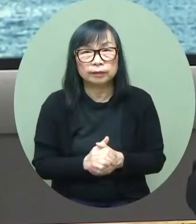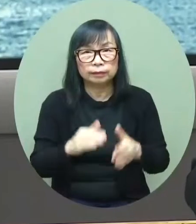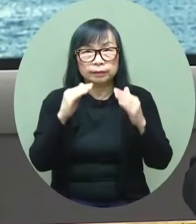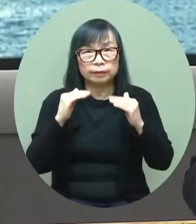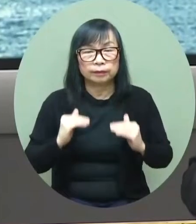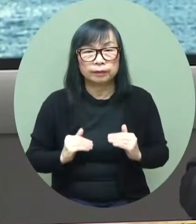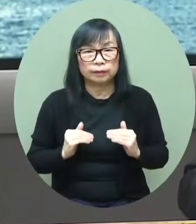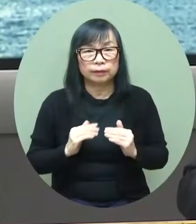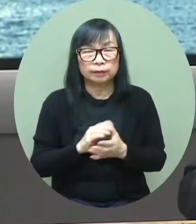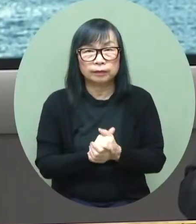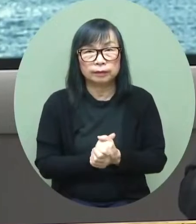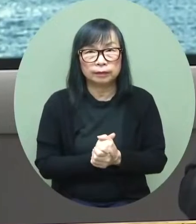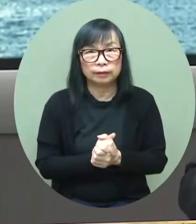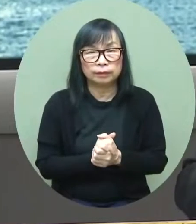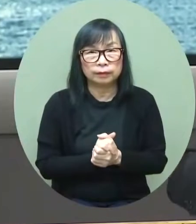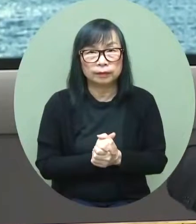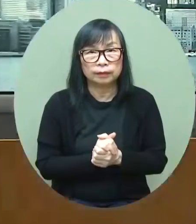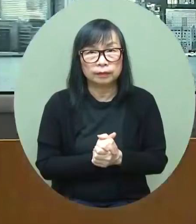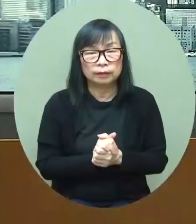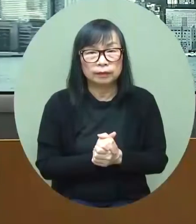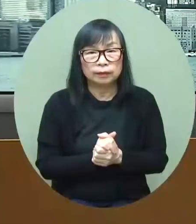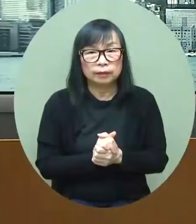題，係呢邊左手邊個位？